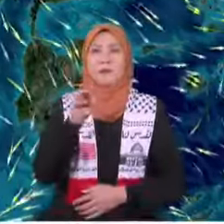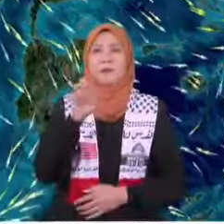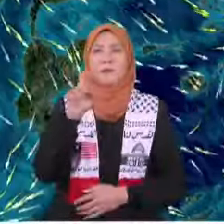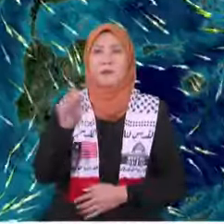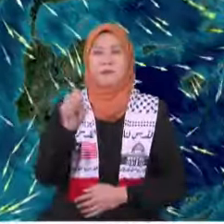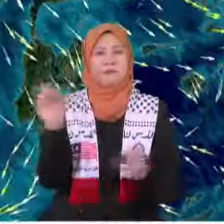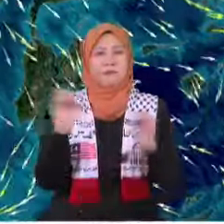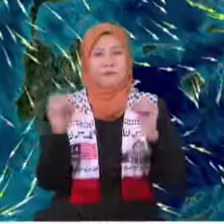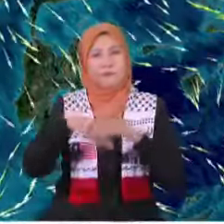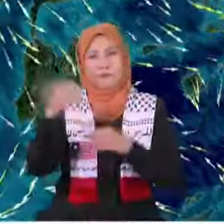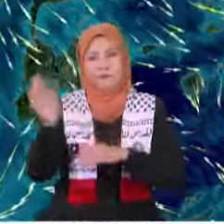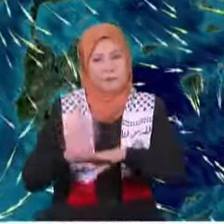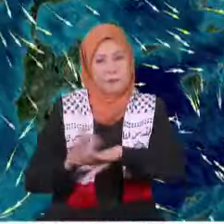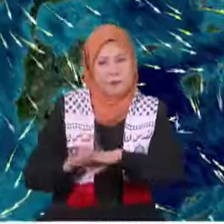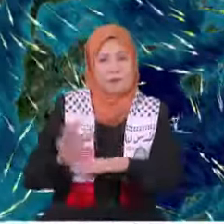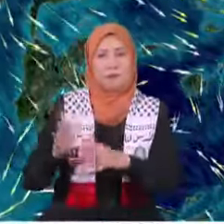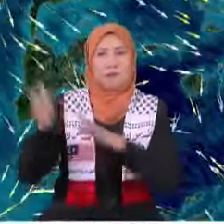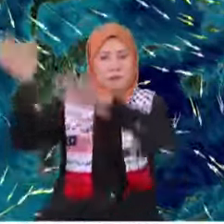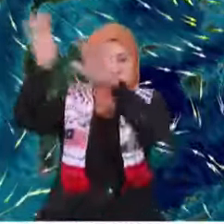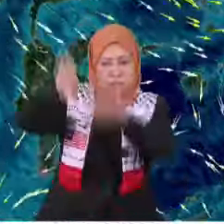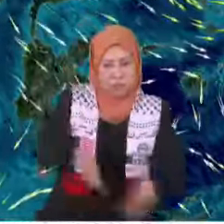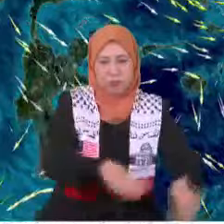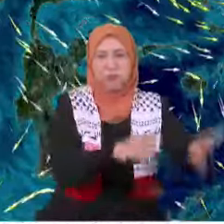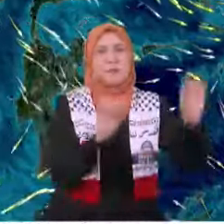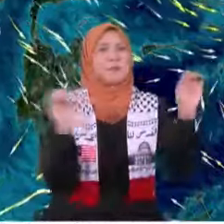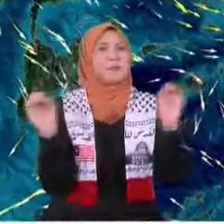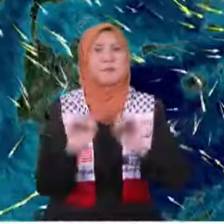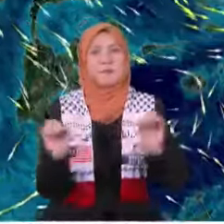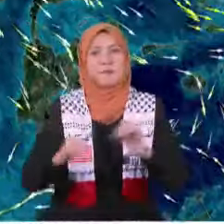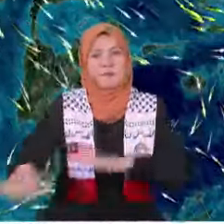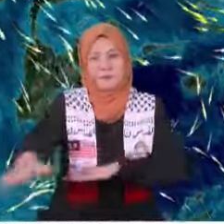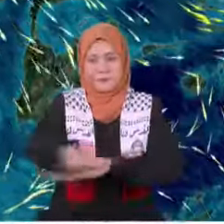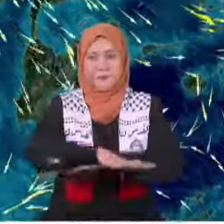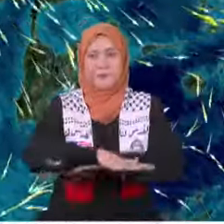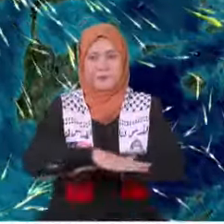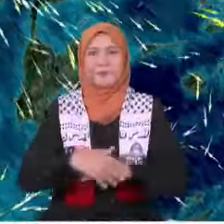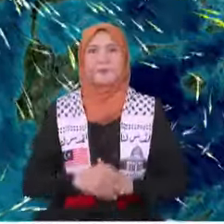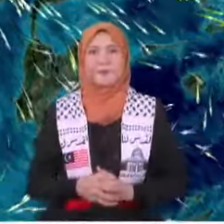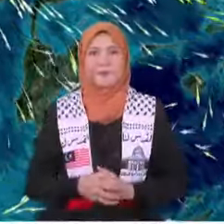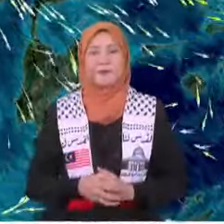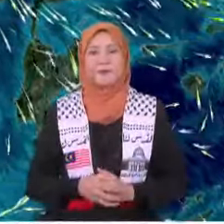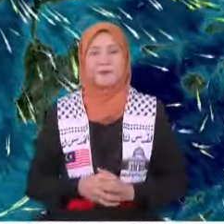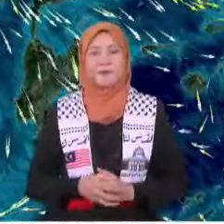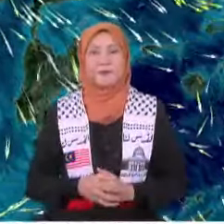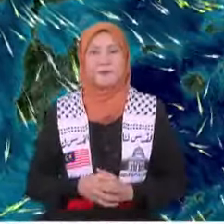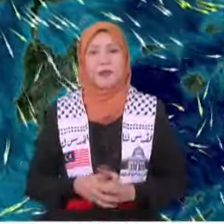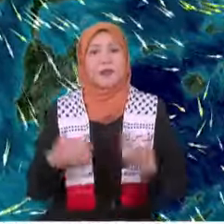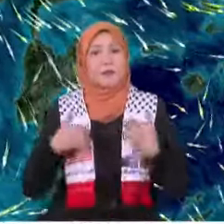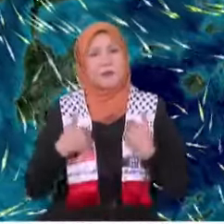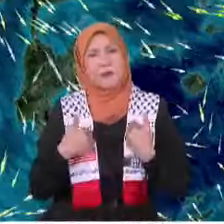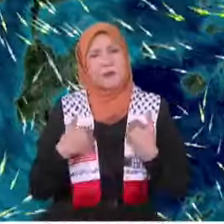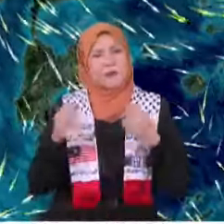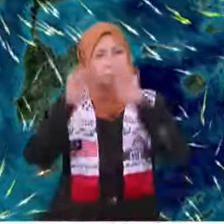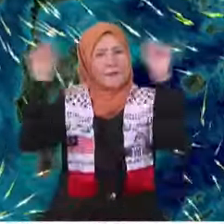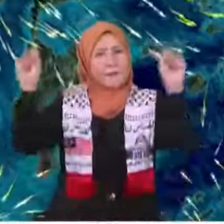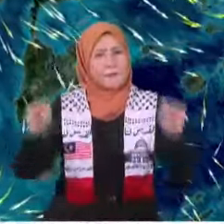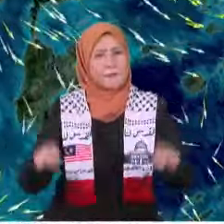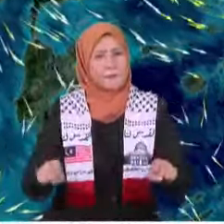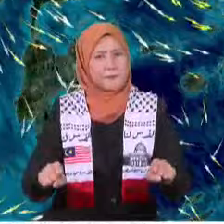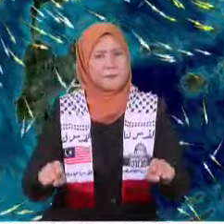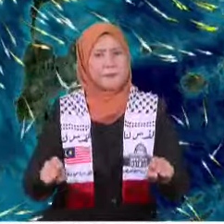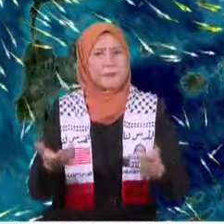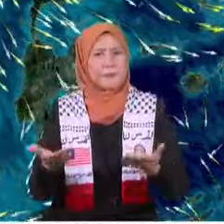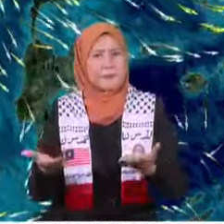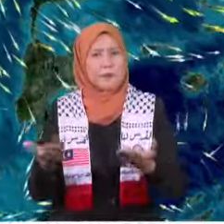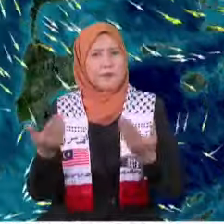sebarang amaran angin kencang serta bergelora di mana-mana kawasan perairan di rantauan negara kita. Baik, pada ketika ini juga terdapat satu sistem tekanan rendah yang